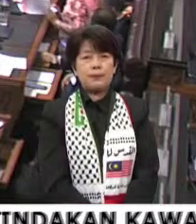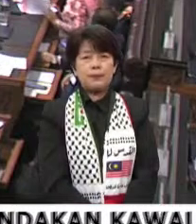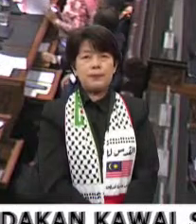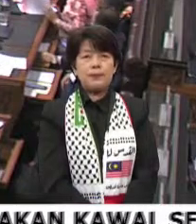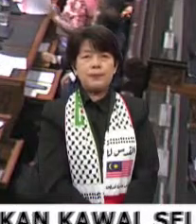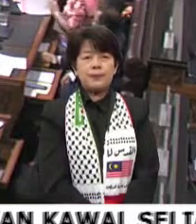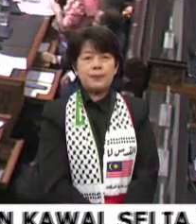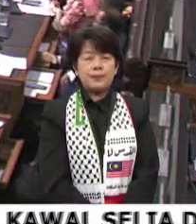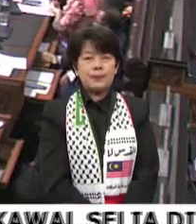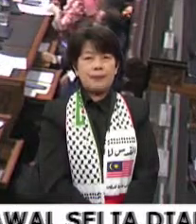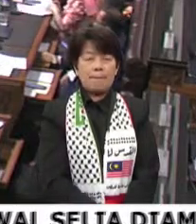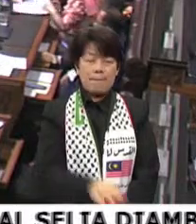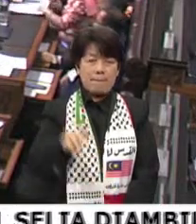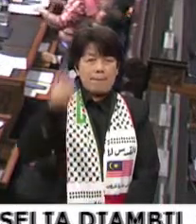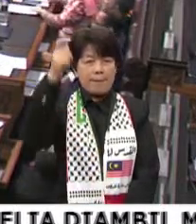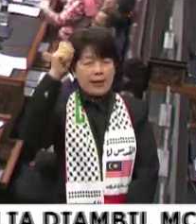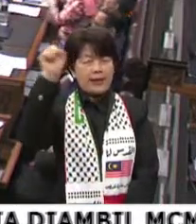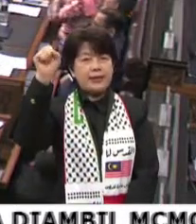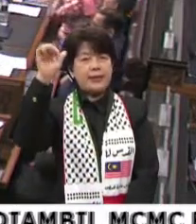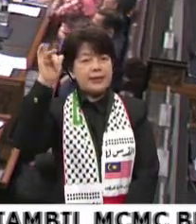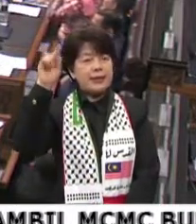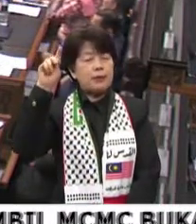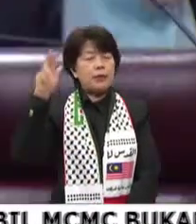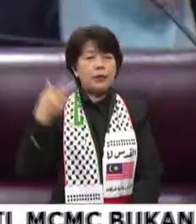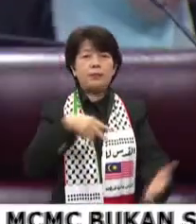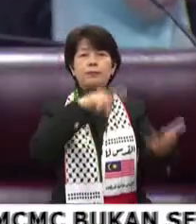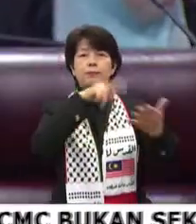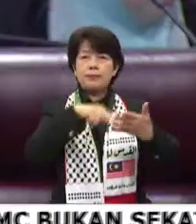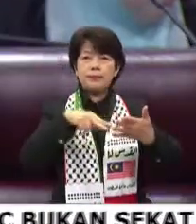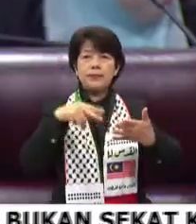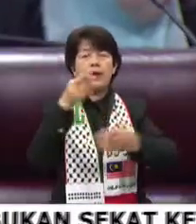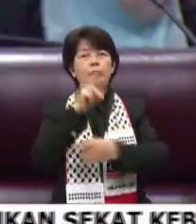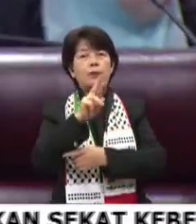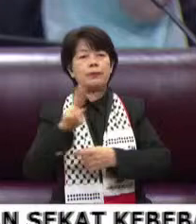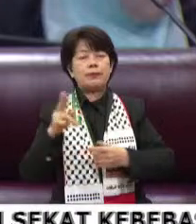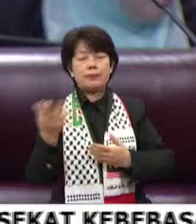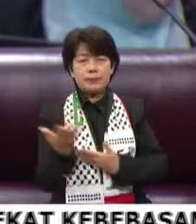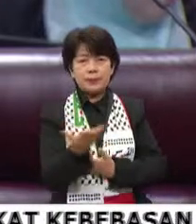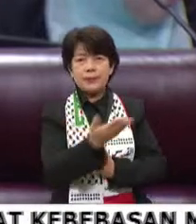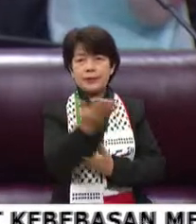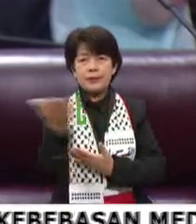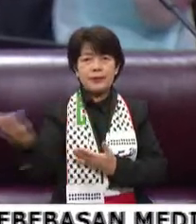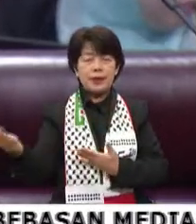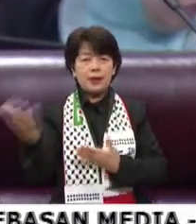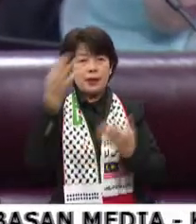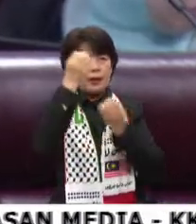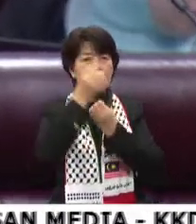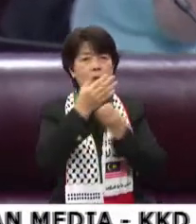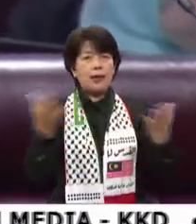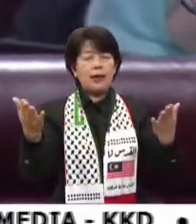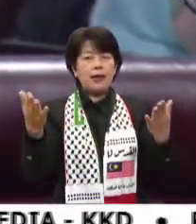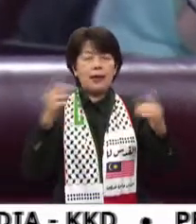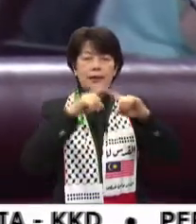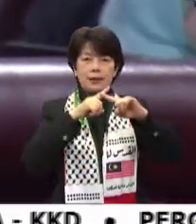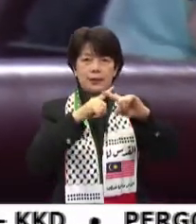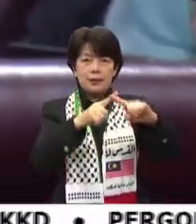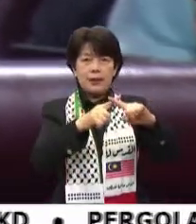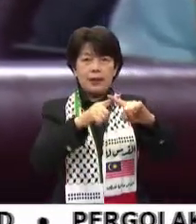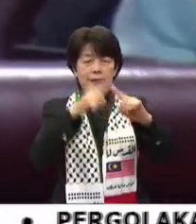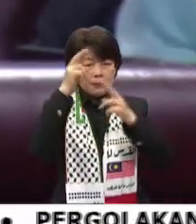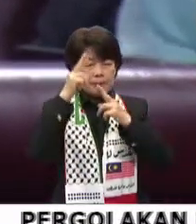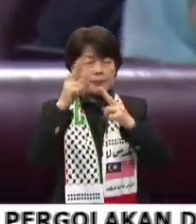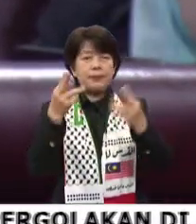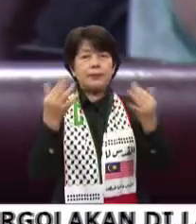sekarang Tan Sri yang dipertua dan ahli-ahli yang berhormat sekalian untuk makluman dewan yang mulia akta kesatuan